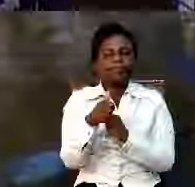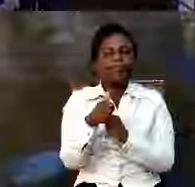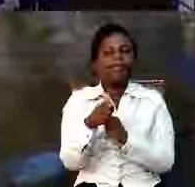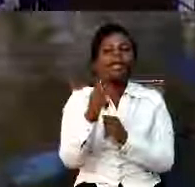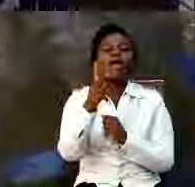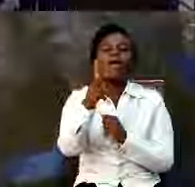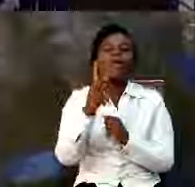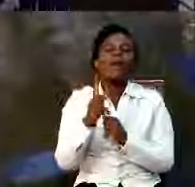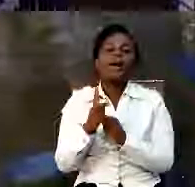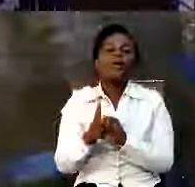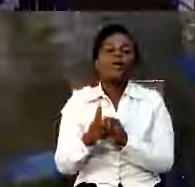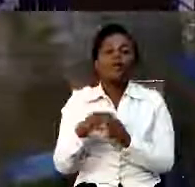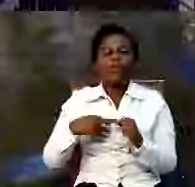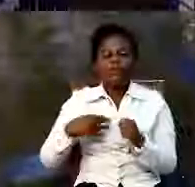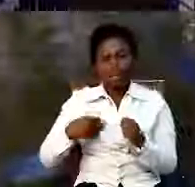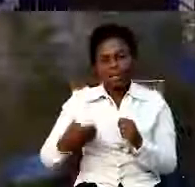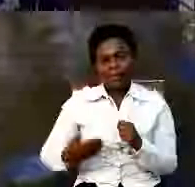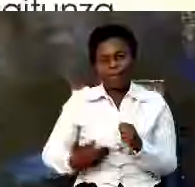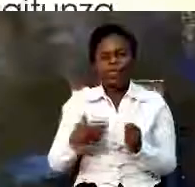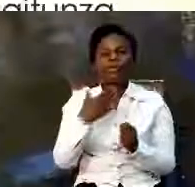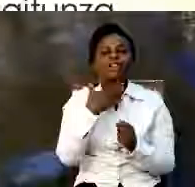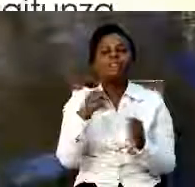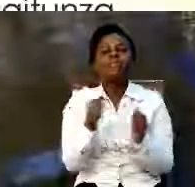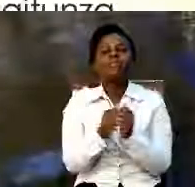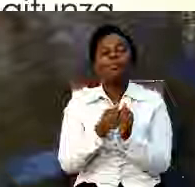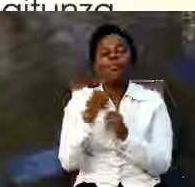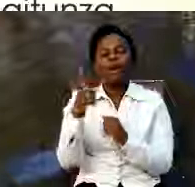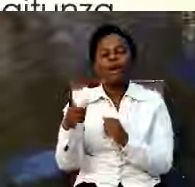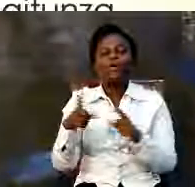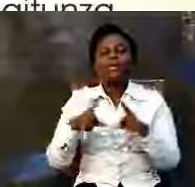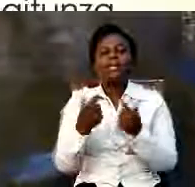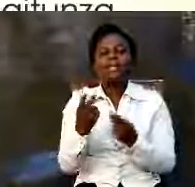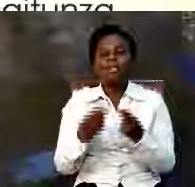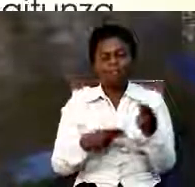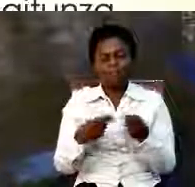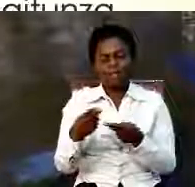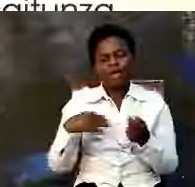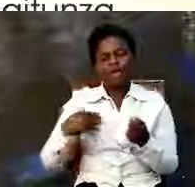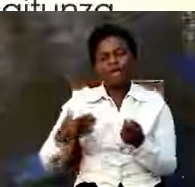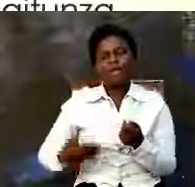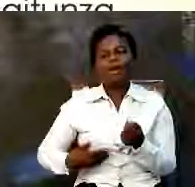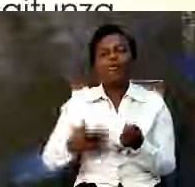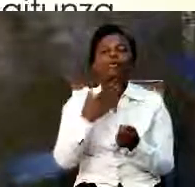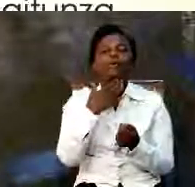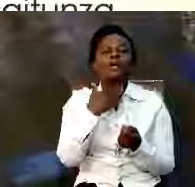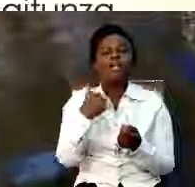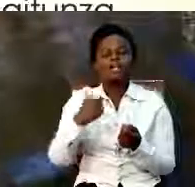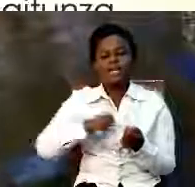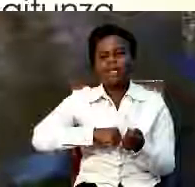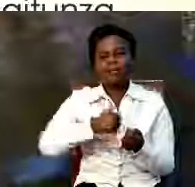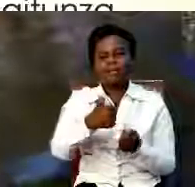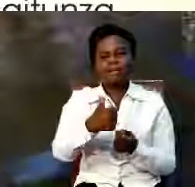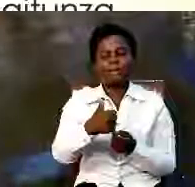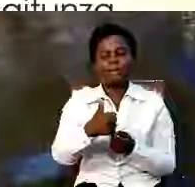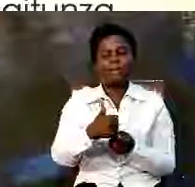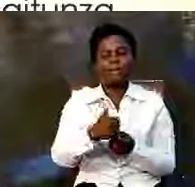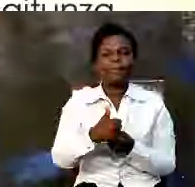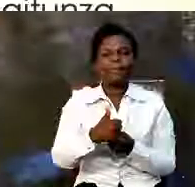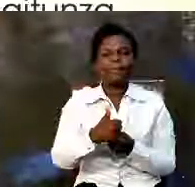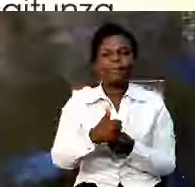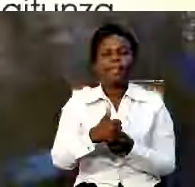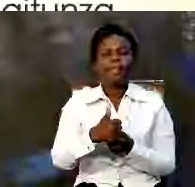Kwa hiyo wanawake wanataka wanahitaji mambo hayo, lakini pia wanawake wanataka ruksa